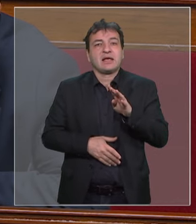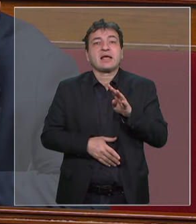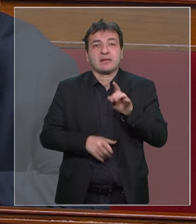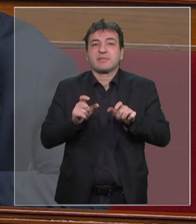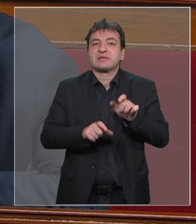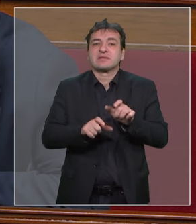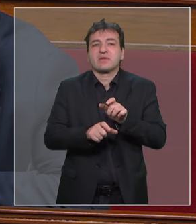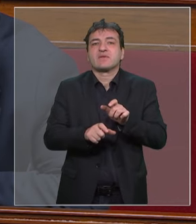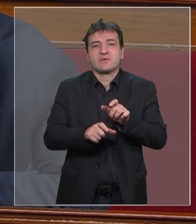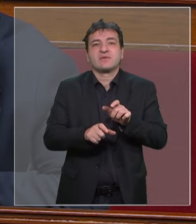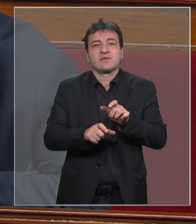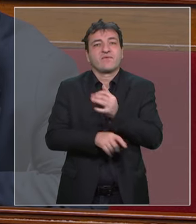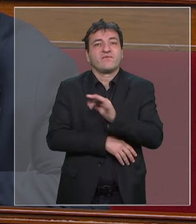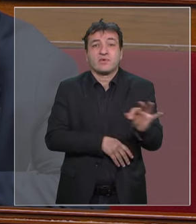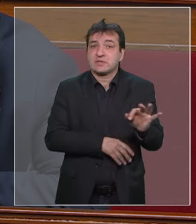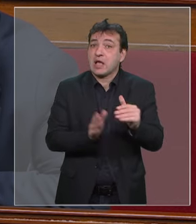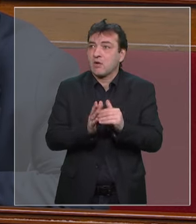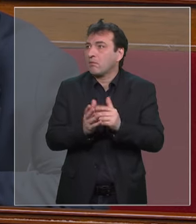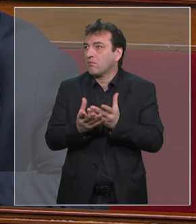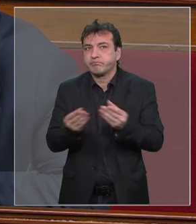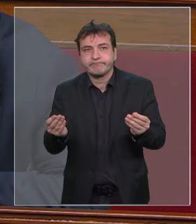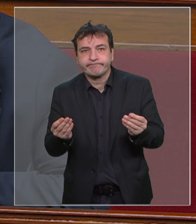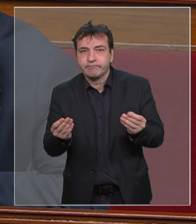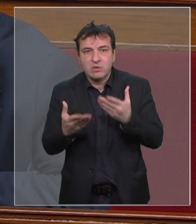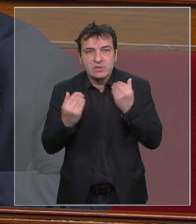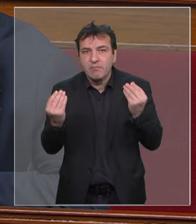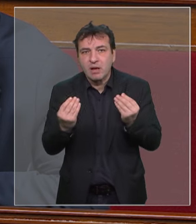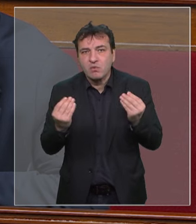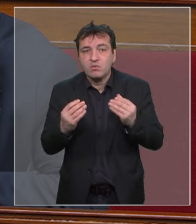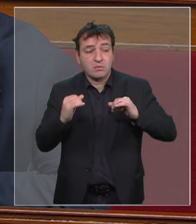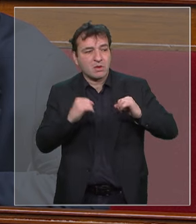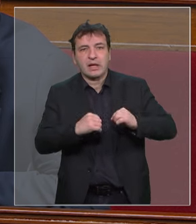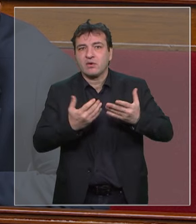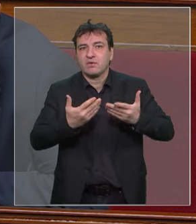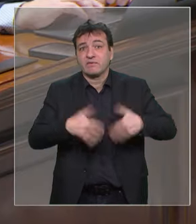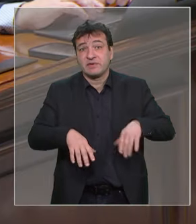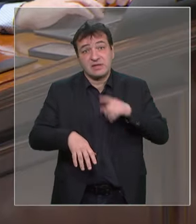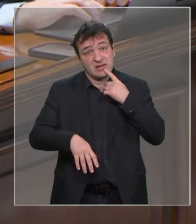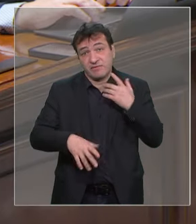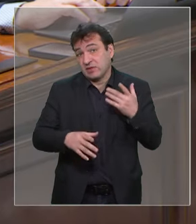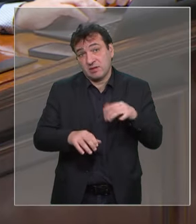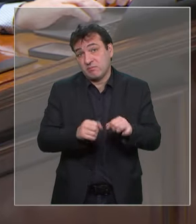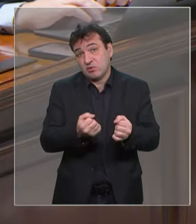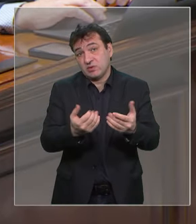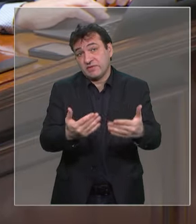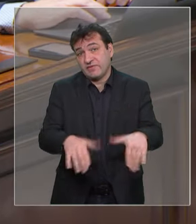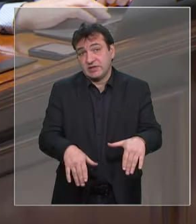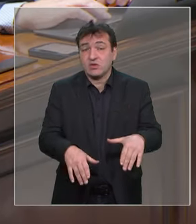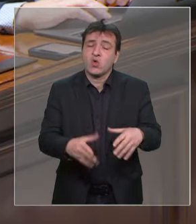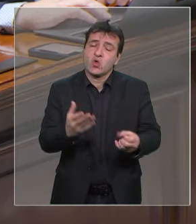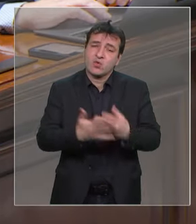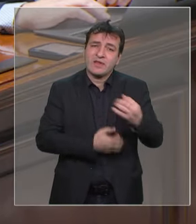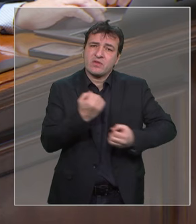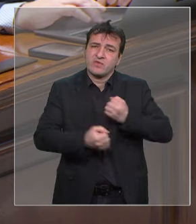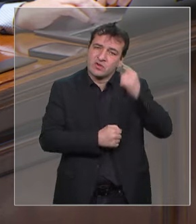toujours portés disparus. La fin de l'accord signe aussi la fin de la trêve et donc de nouvelles souffrances pour les Palestiniens de Gaza qui subissent